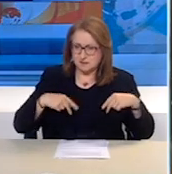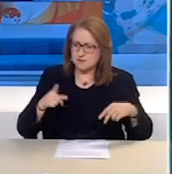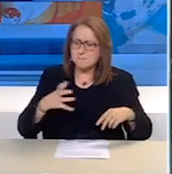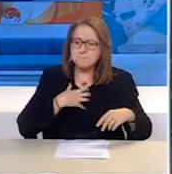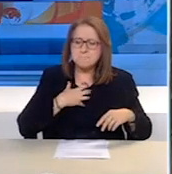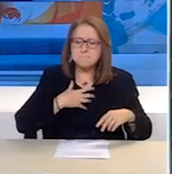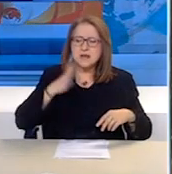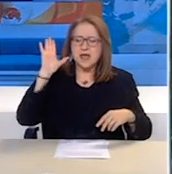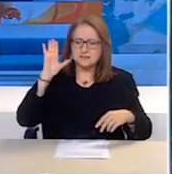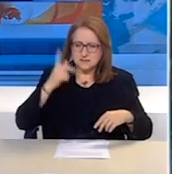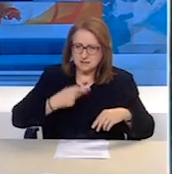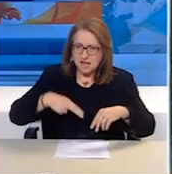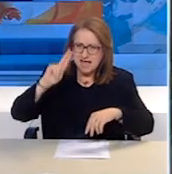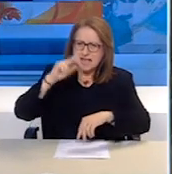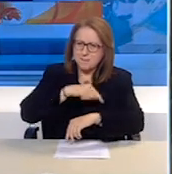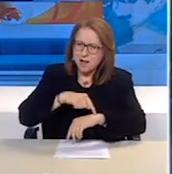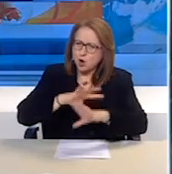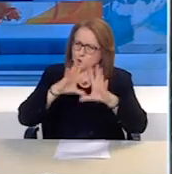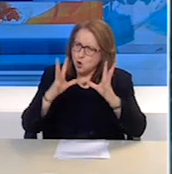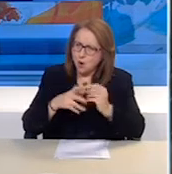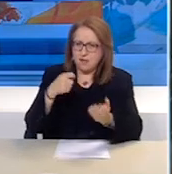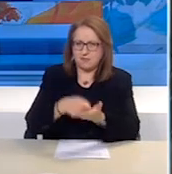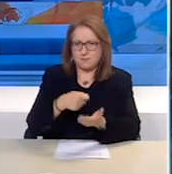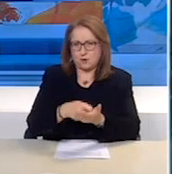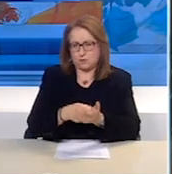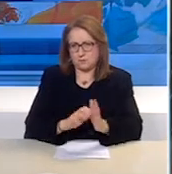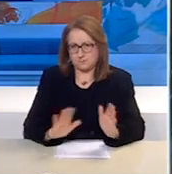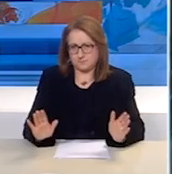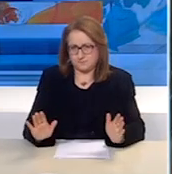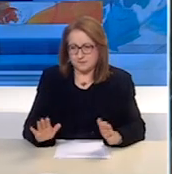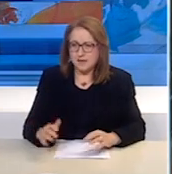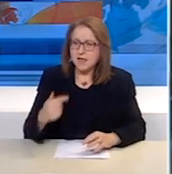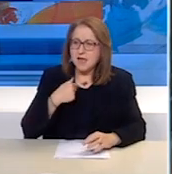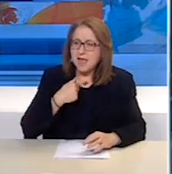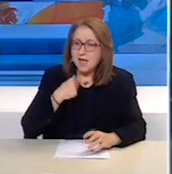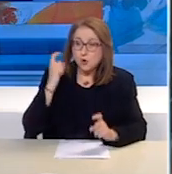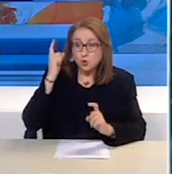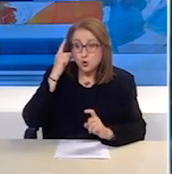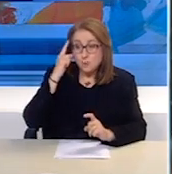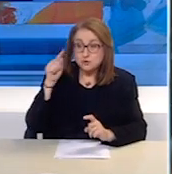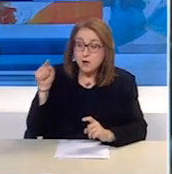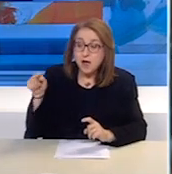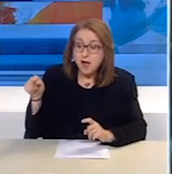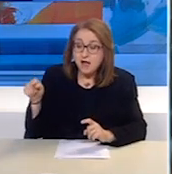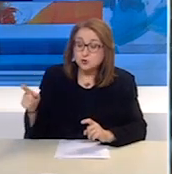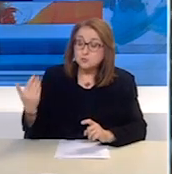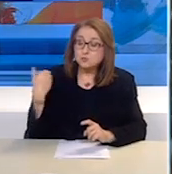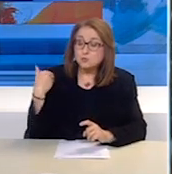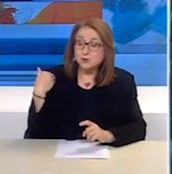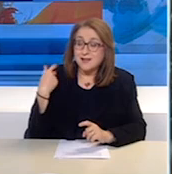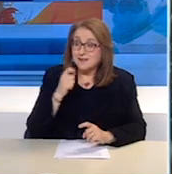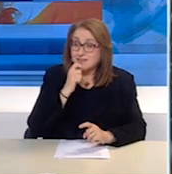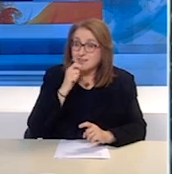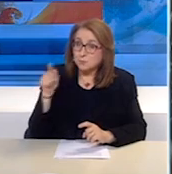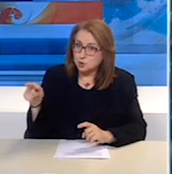δεδουλευμένα. Για να κάνω λίγο πιο τεχνική την απάντησή μου, πιστεύω ότι ο δημοσιογράφος που ρωτάει και ο συντάκτης του άρθρου θα το καταλάβουν,